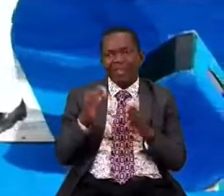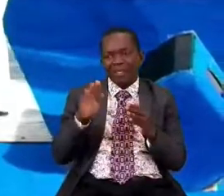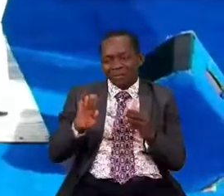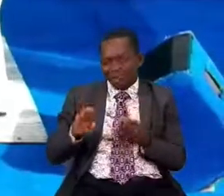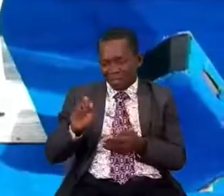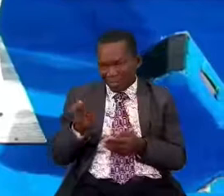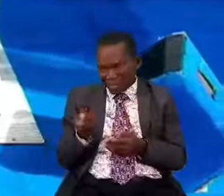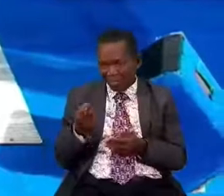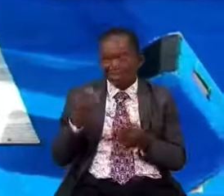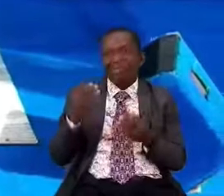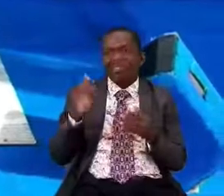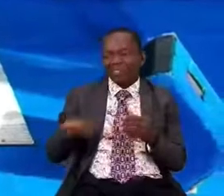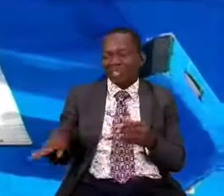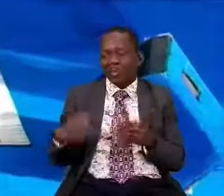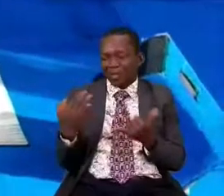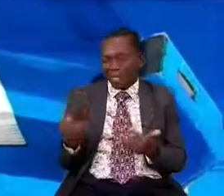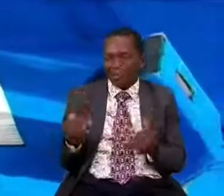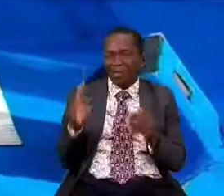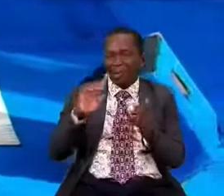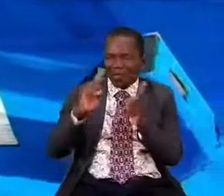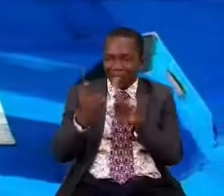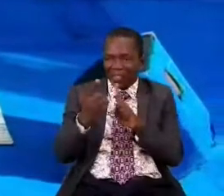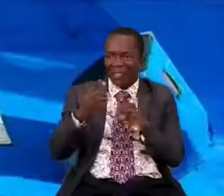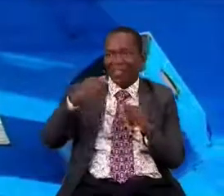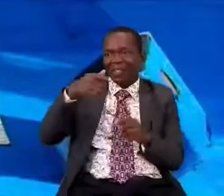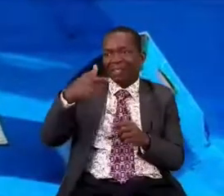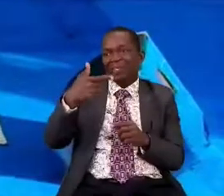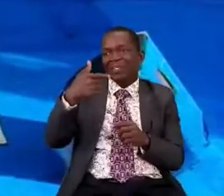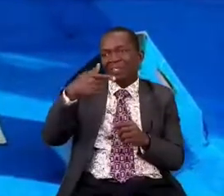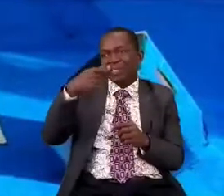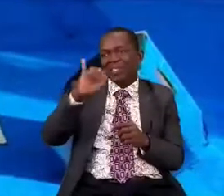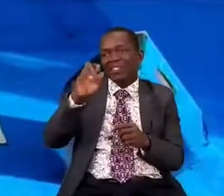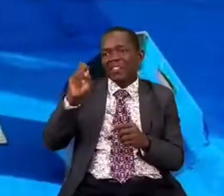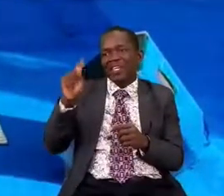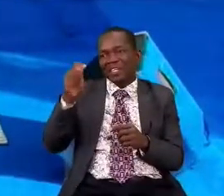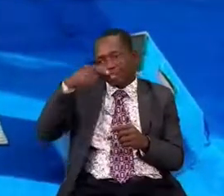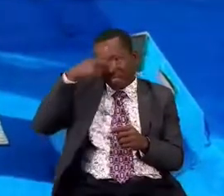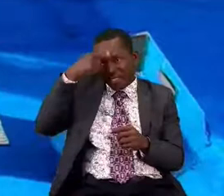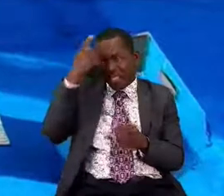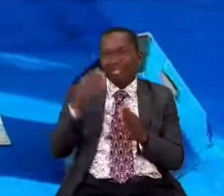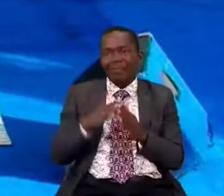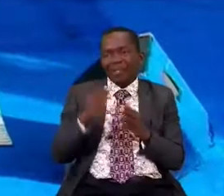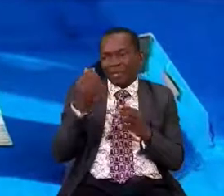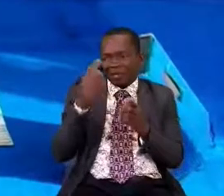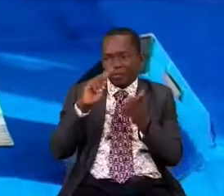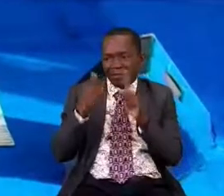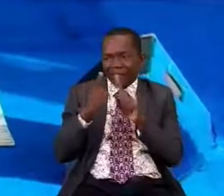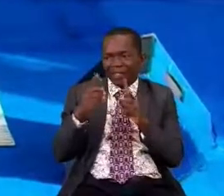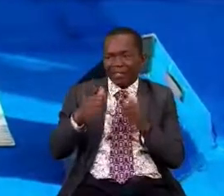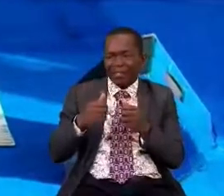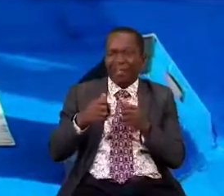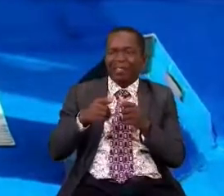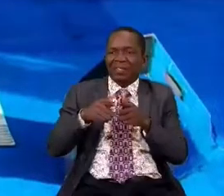maintenant. Tu fais face et ils ont des murailles solides, hautes. La foi que nous avons maintenant doit être une